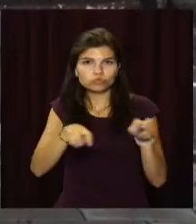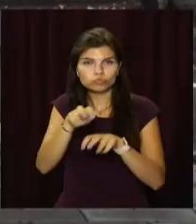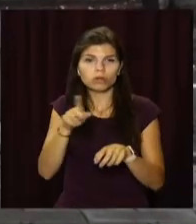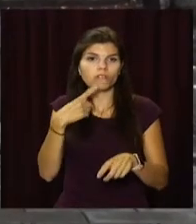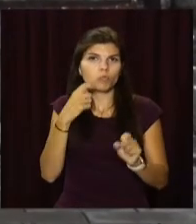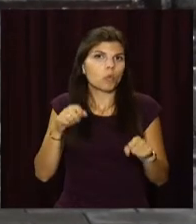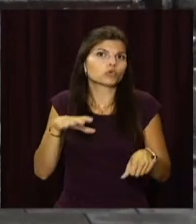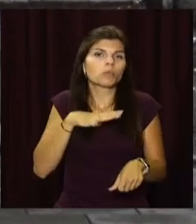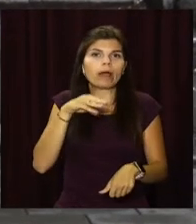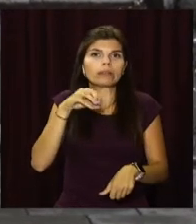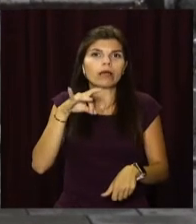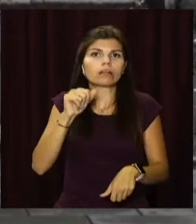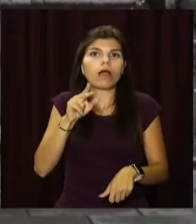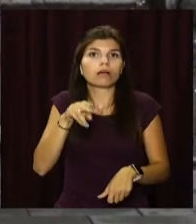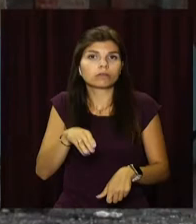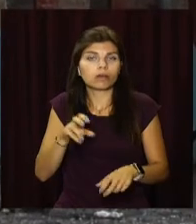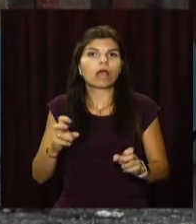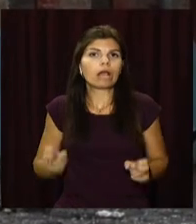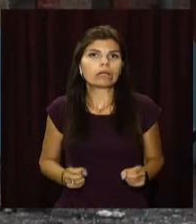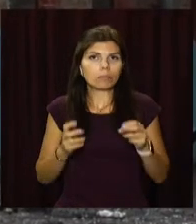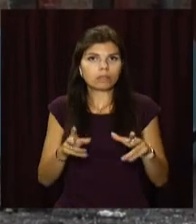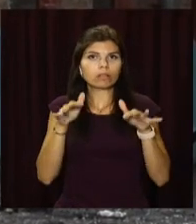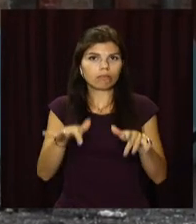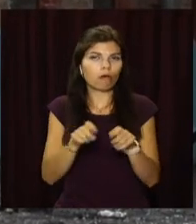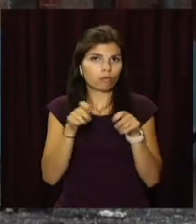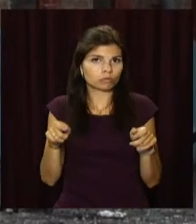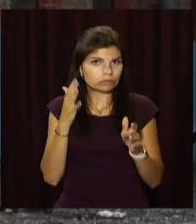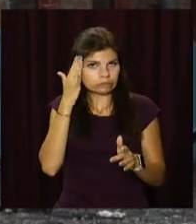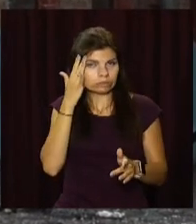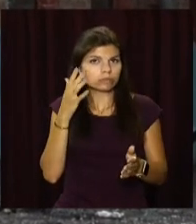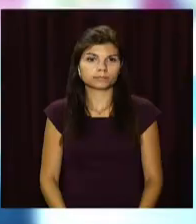теракт. Вирішується питання про відкриття кримінального провадження.